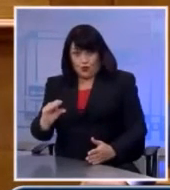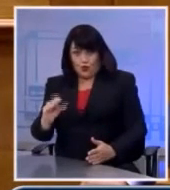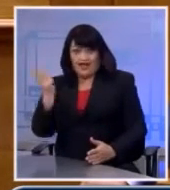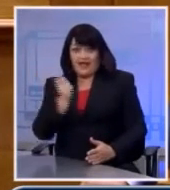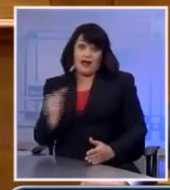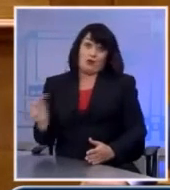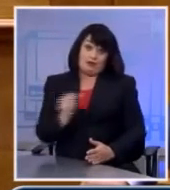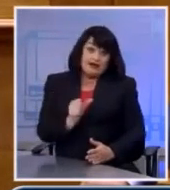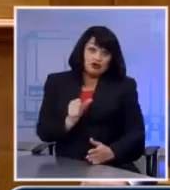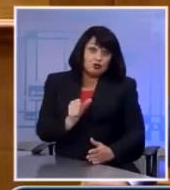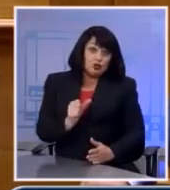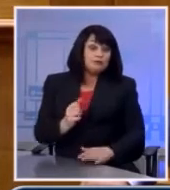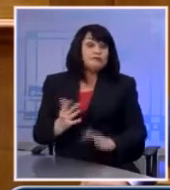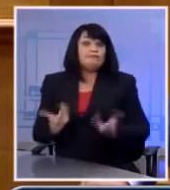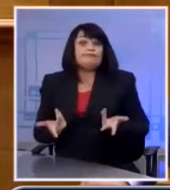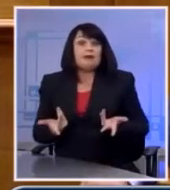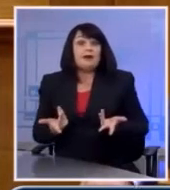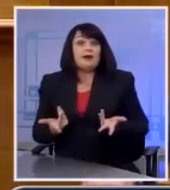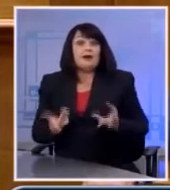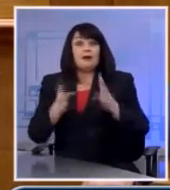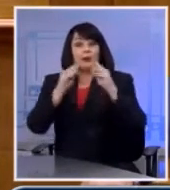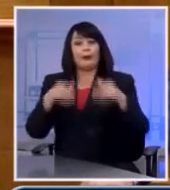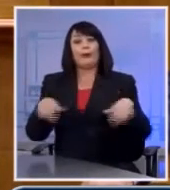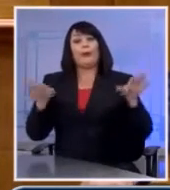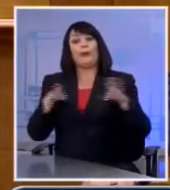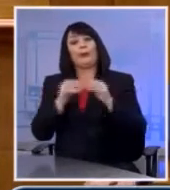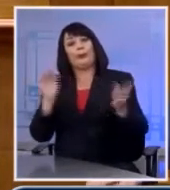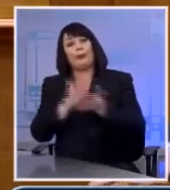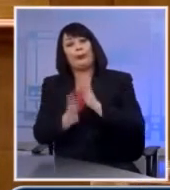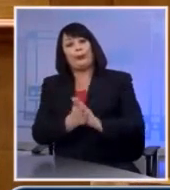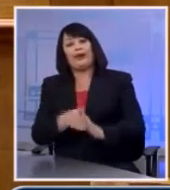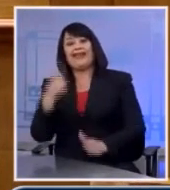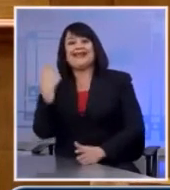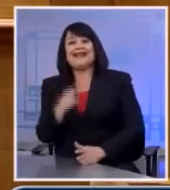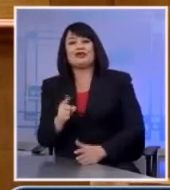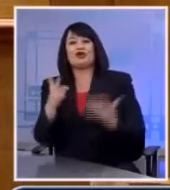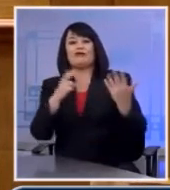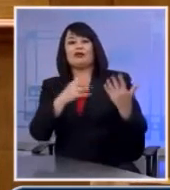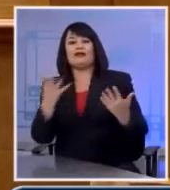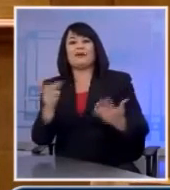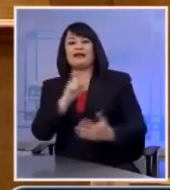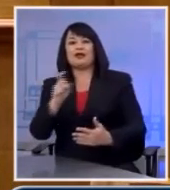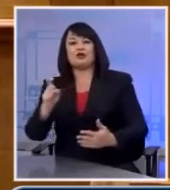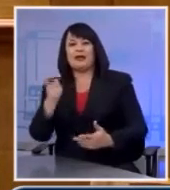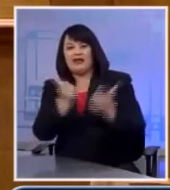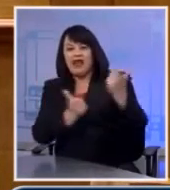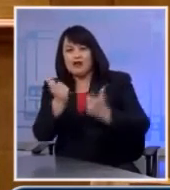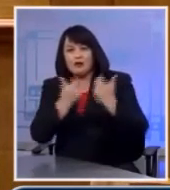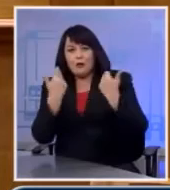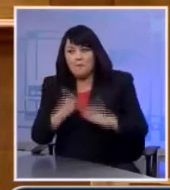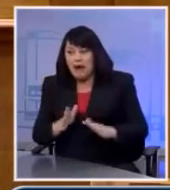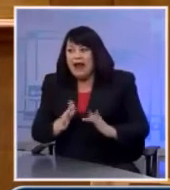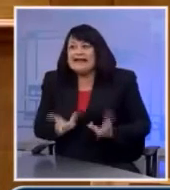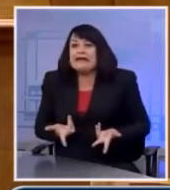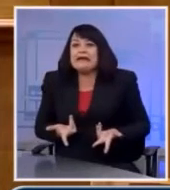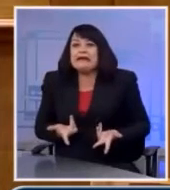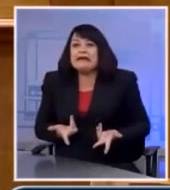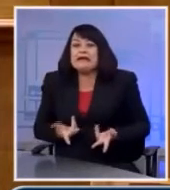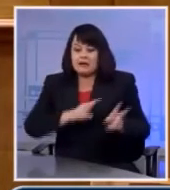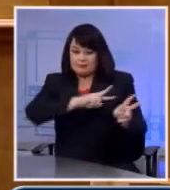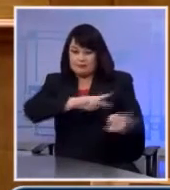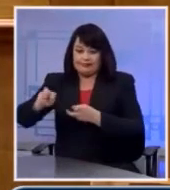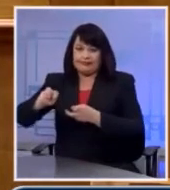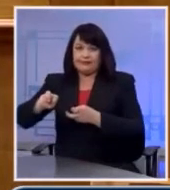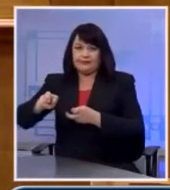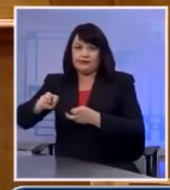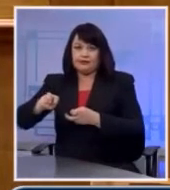σας. Έκαναν φτερά μαζί με τα υπόλοιπα 175 που έχετε δανειστεί. Ή μήπως έχουν κατασχεθεί και αυτά ως